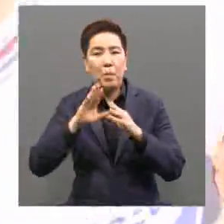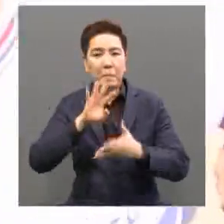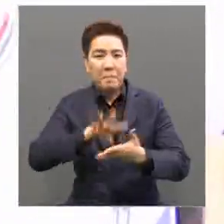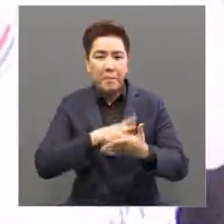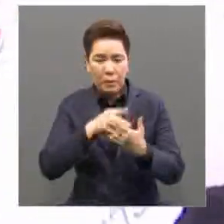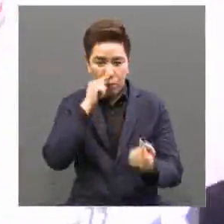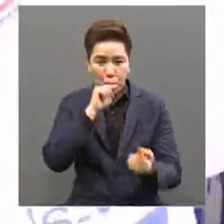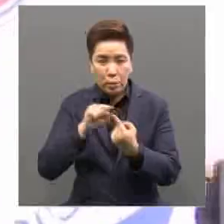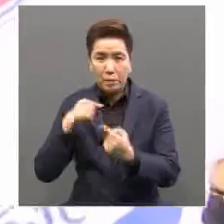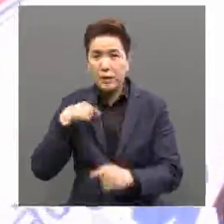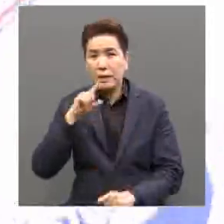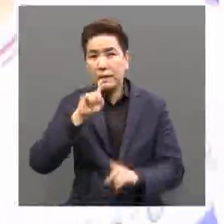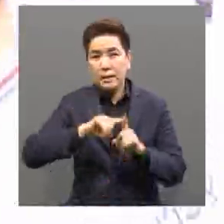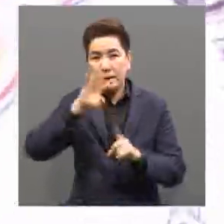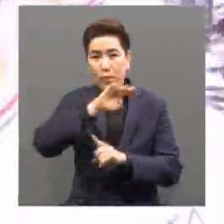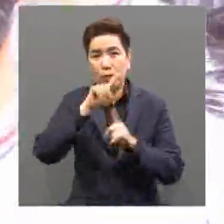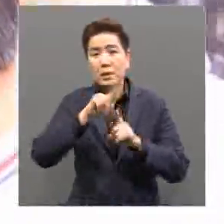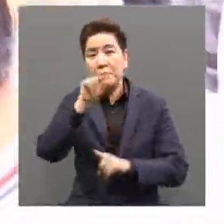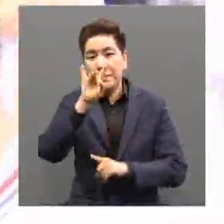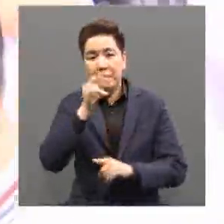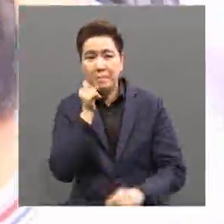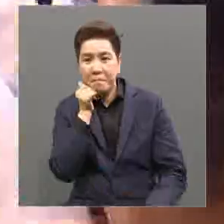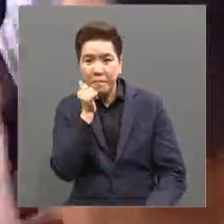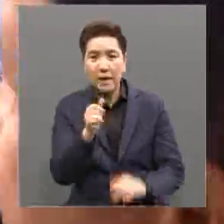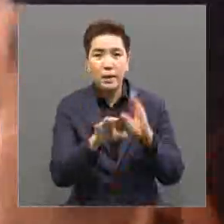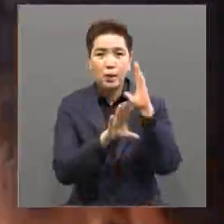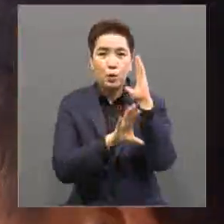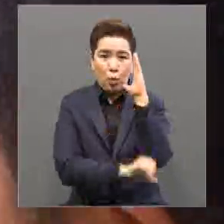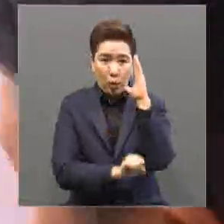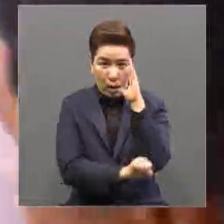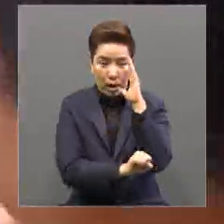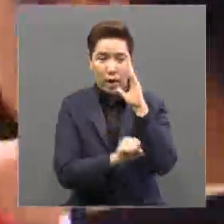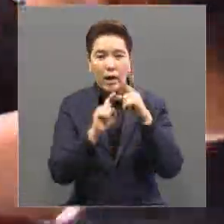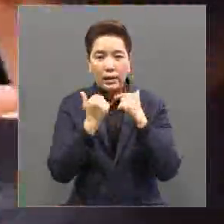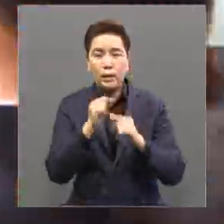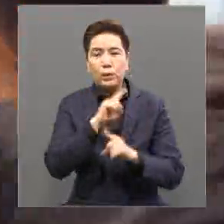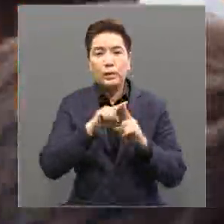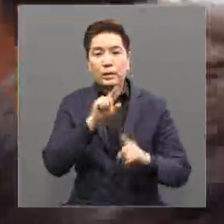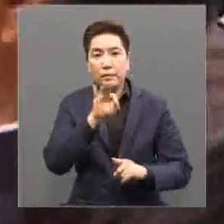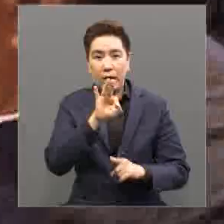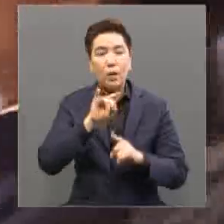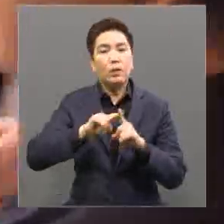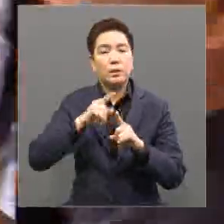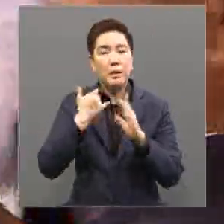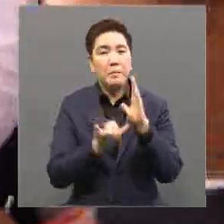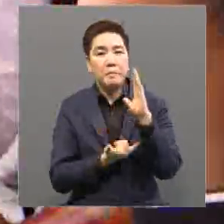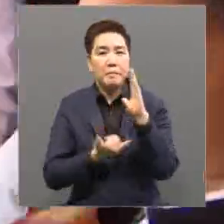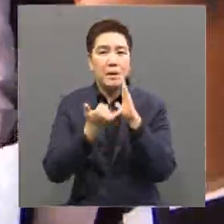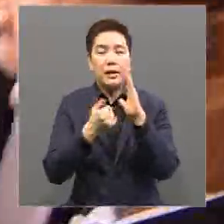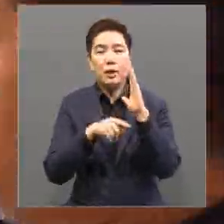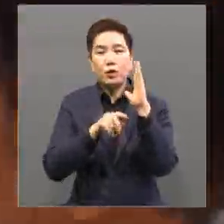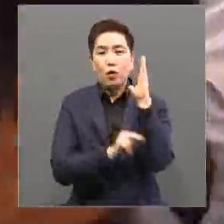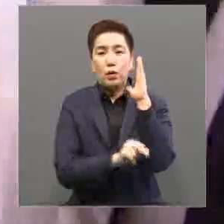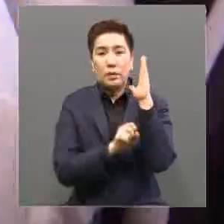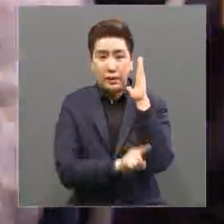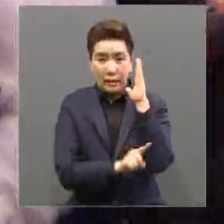ตร์โดย28เมษายนจะลงไปปราศัยใหญ่ที่สงขลาขยับมาอีกวัน29เมษายนจะขึ้นไปที่นครศรีธรรมรา